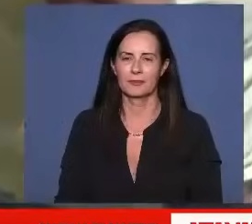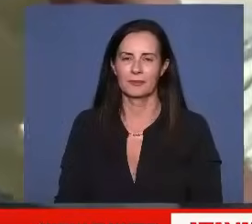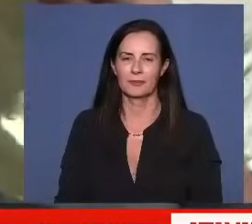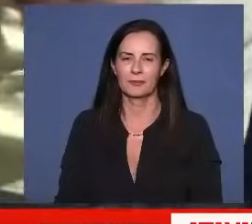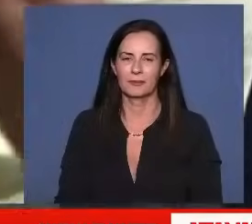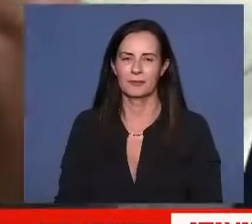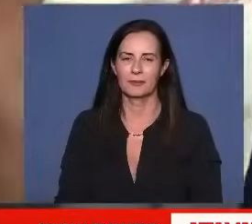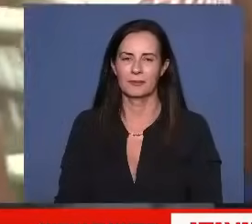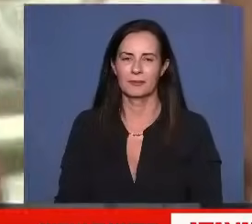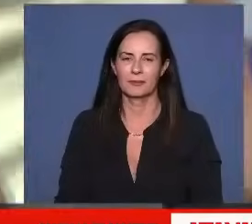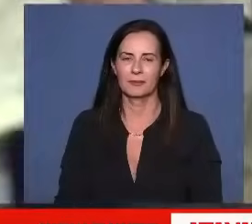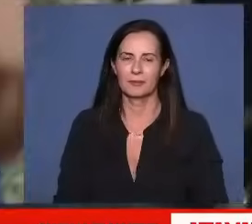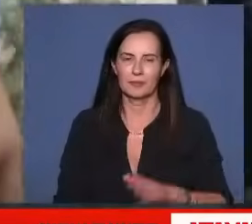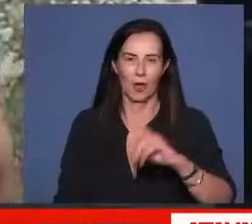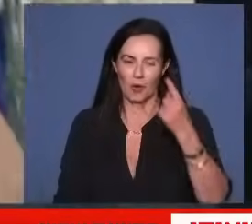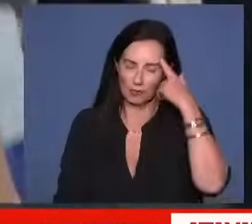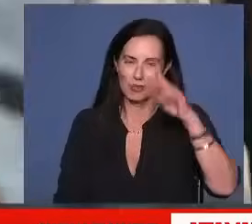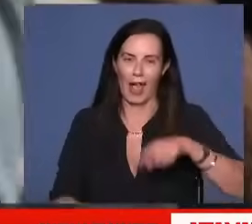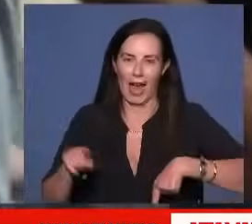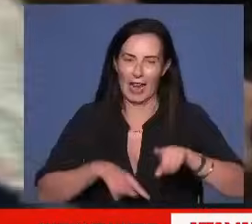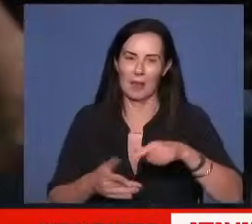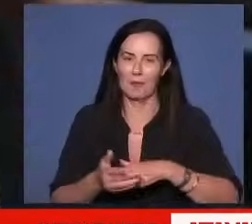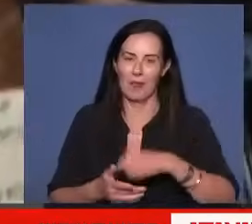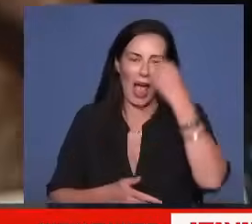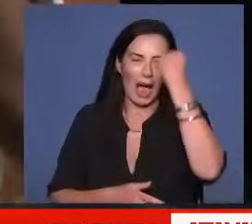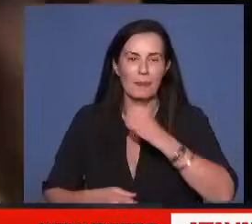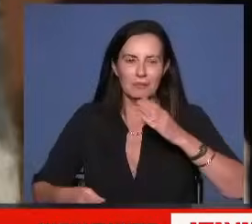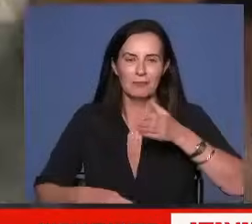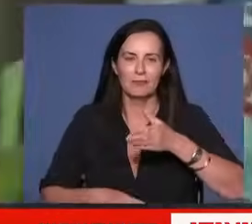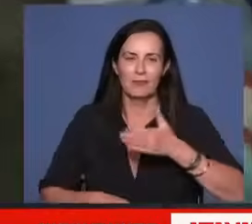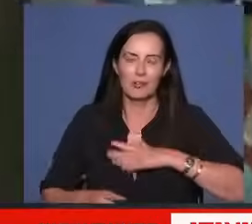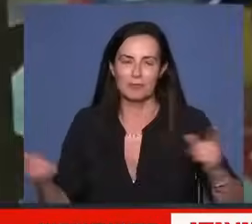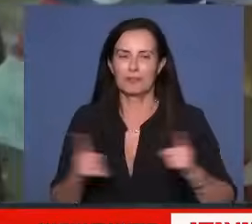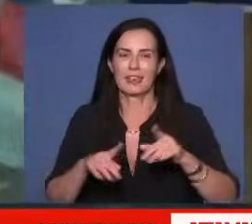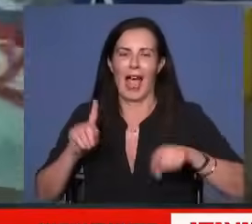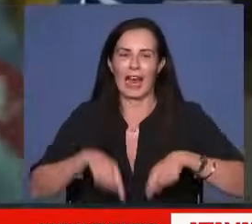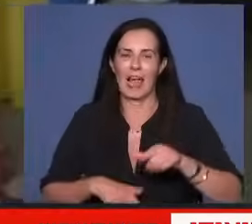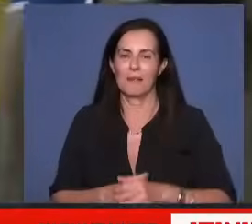משפחת בריקל ידועה ברגליים ארוכות ולכן החמאס סס לקצץ אותן.